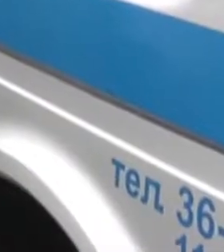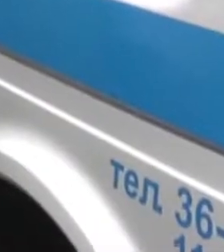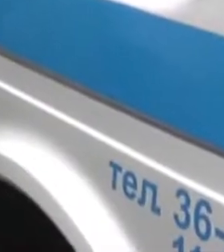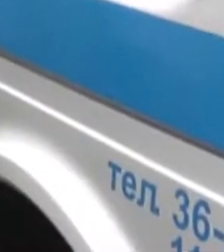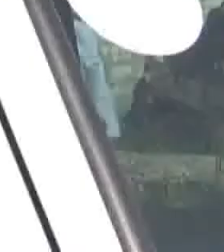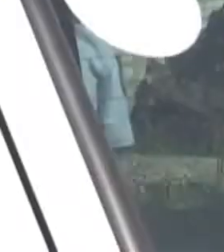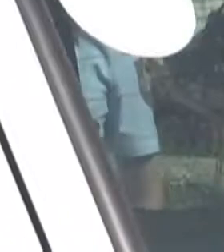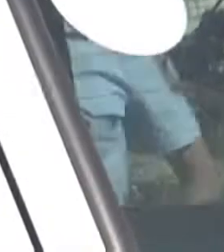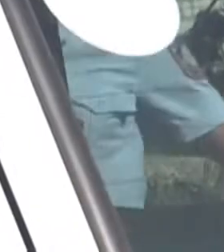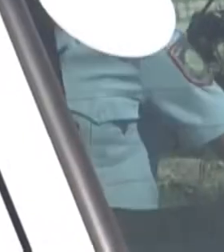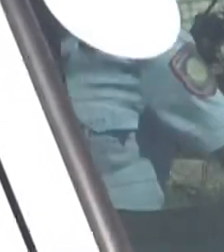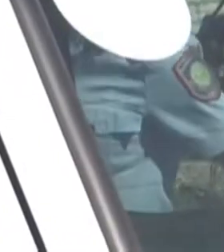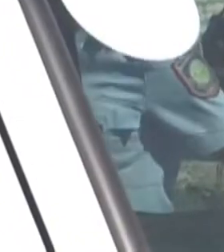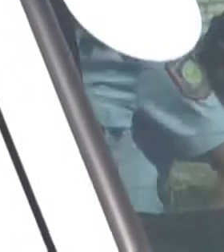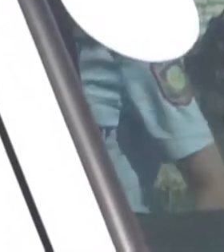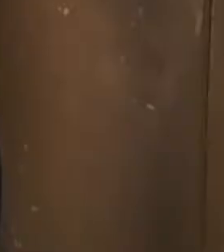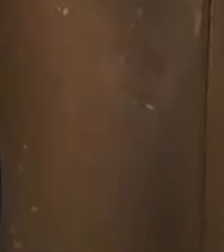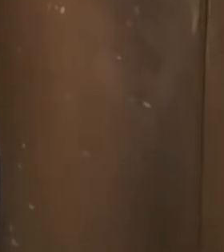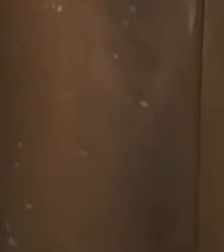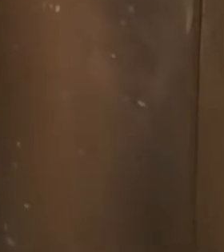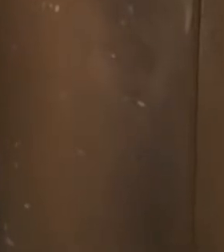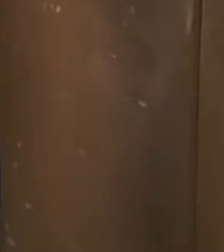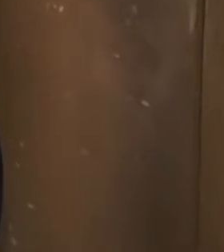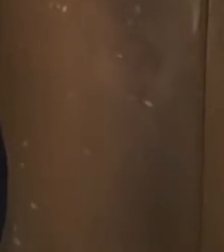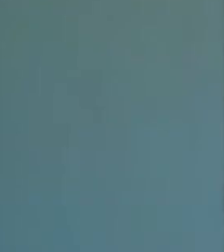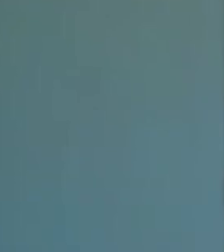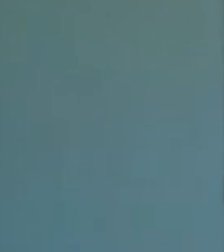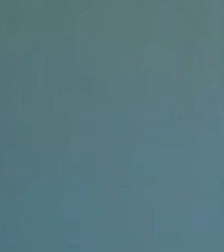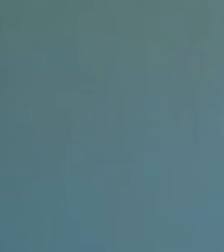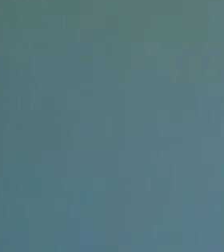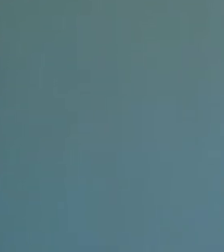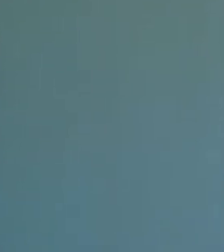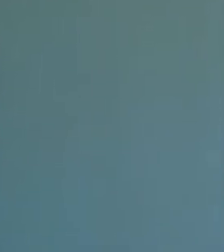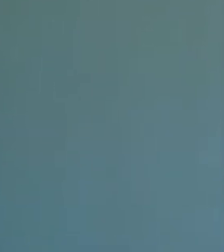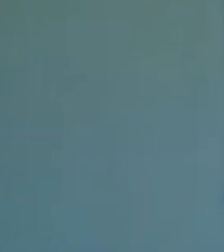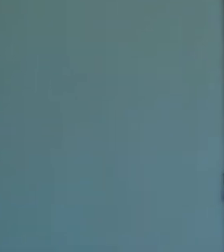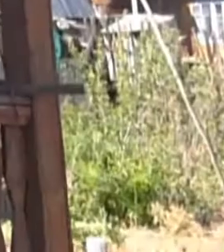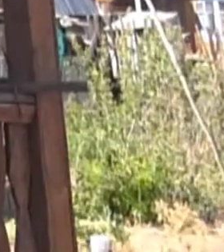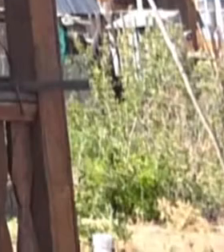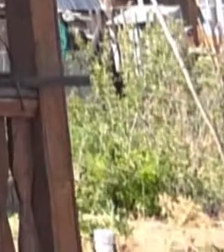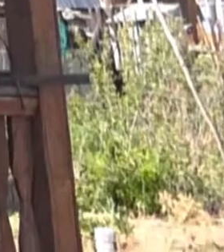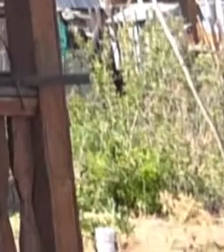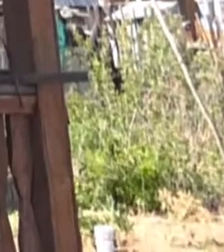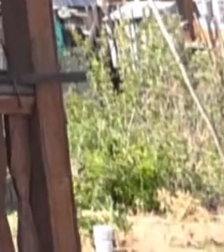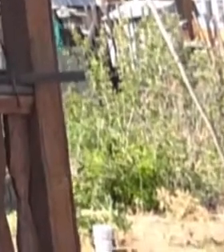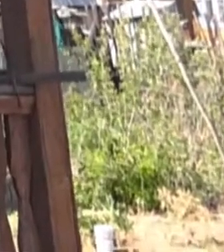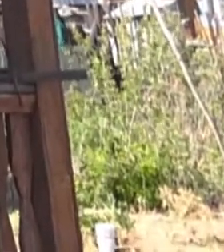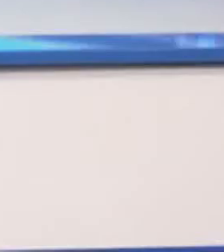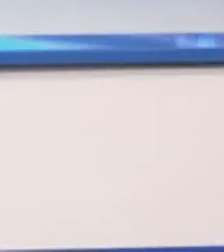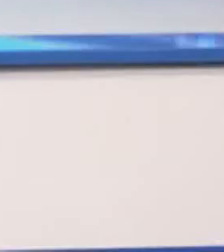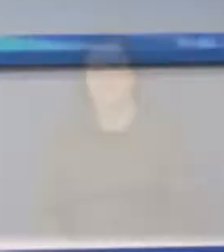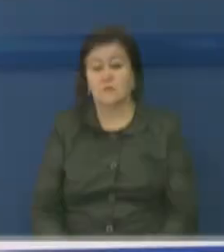Қаламызда тұрмыс жедел алдын алу шарасы өтті. Оның аясында тіркеуде тұрған 504 азамат тексеріліп, 15 адам есепке алынды.